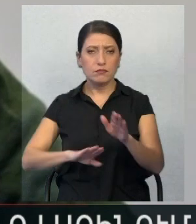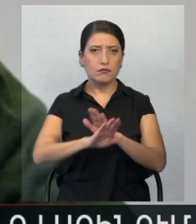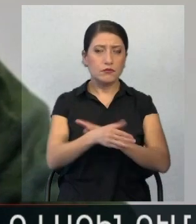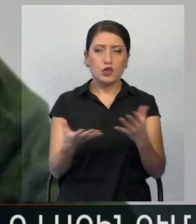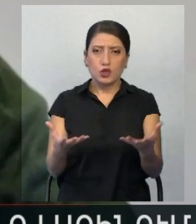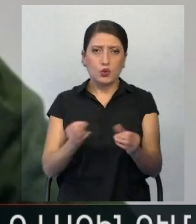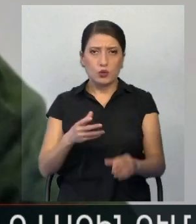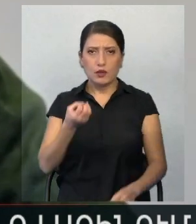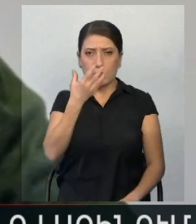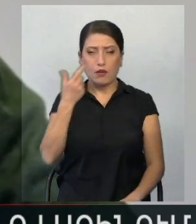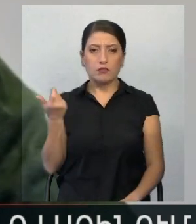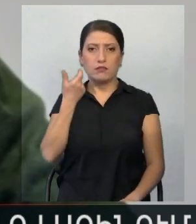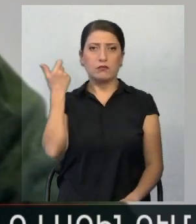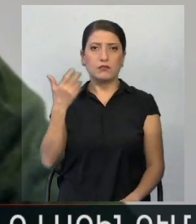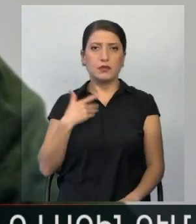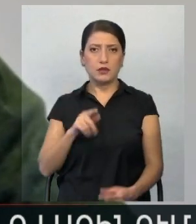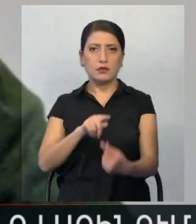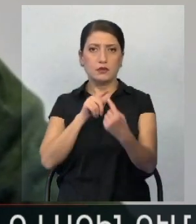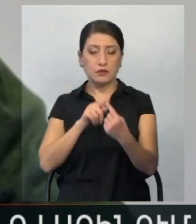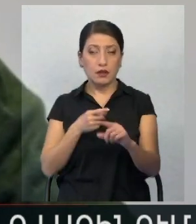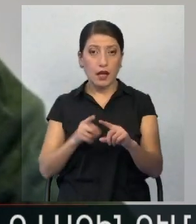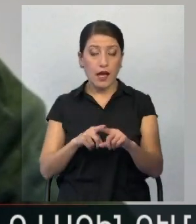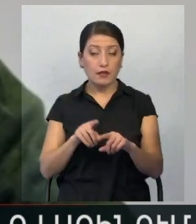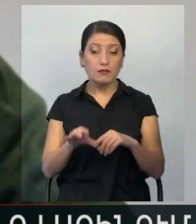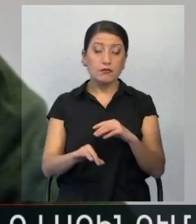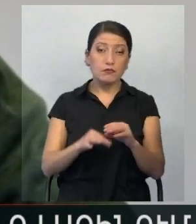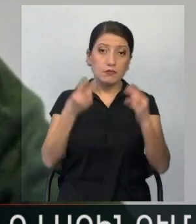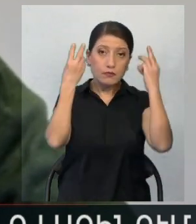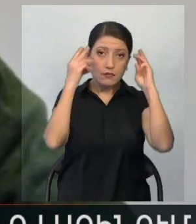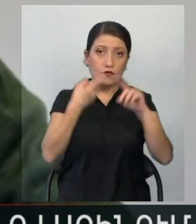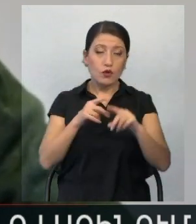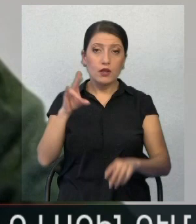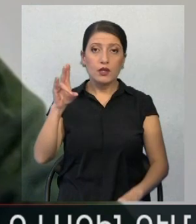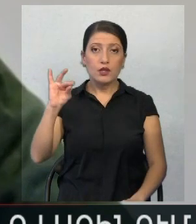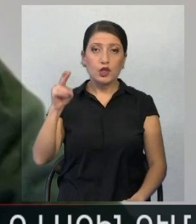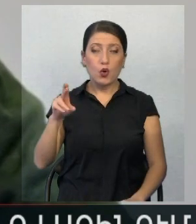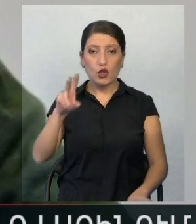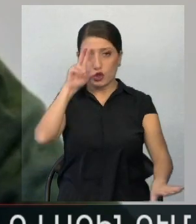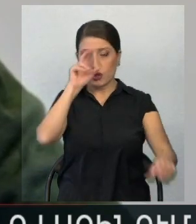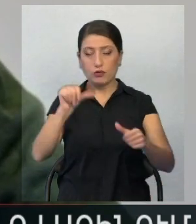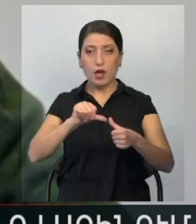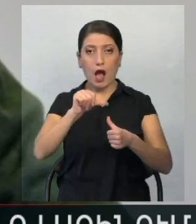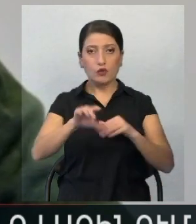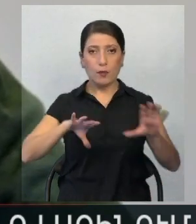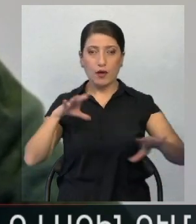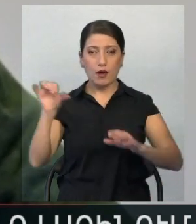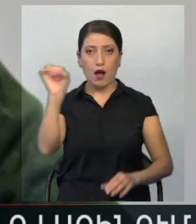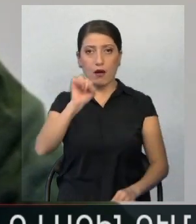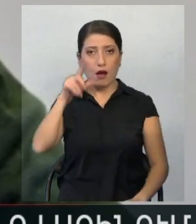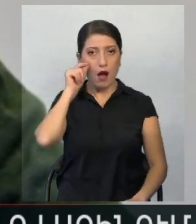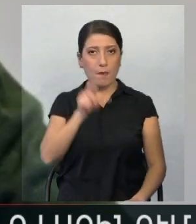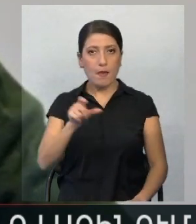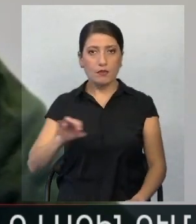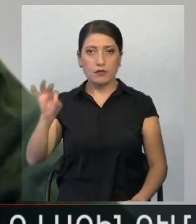ուրեմն գերիշխանությունը իրենց նկատմամբ սա տարբերակներից մեկն է, որը Նիկոլի իշխանությունը հատուկ պատրաստում է արցախայերի